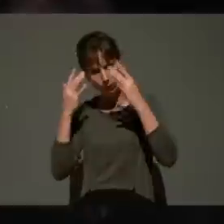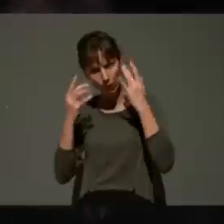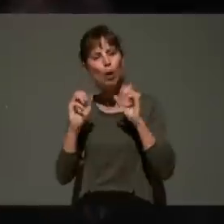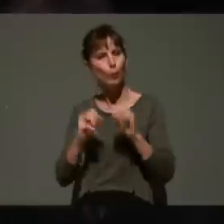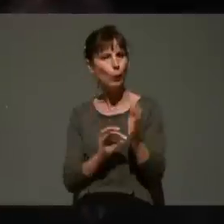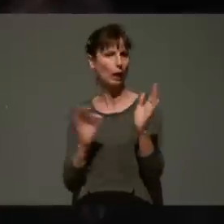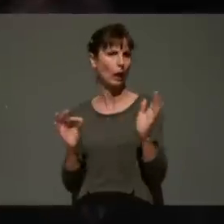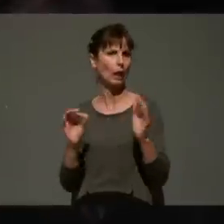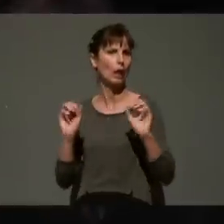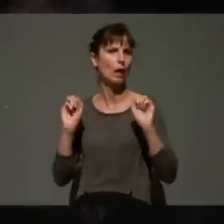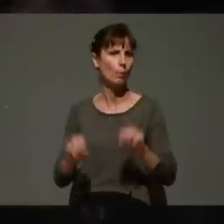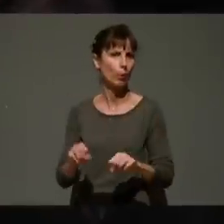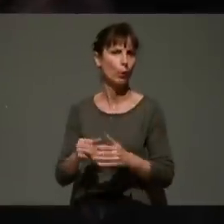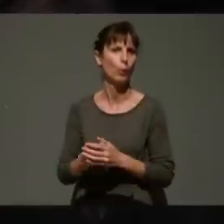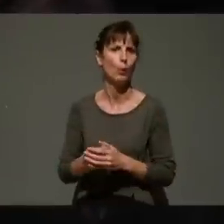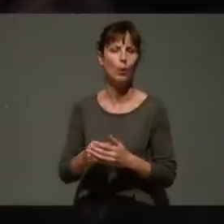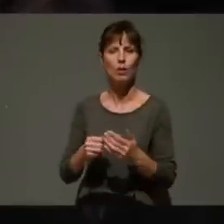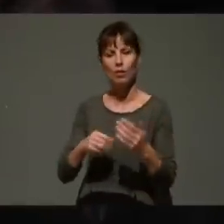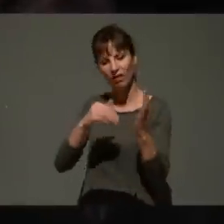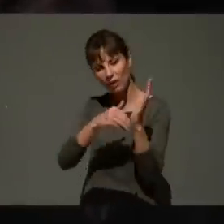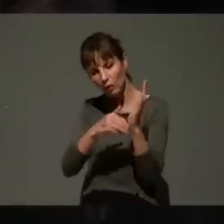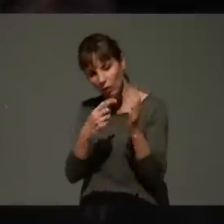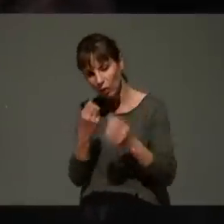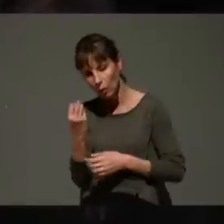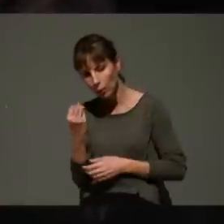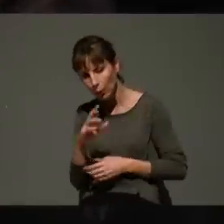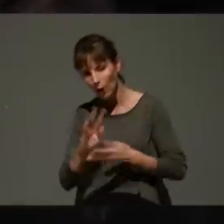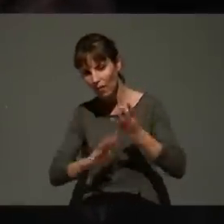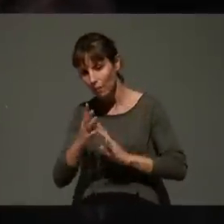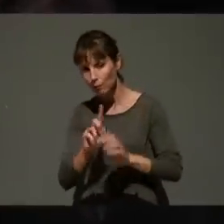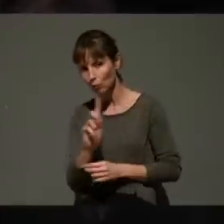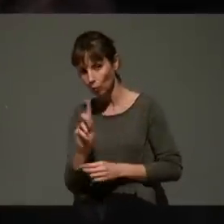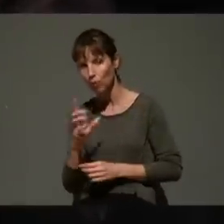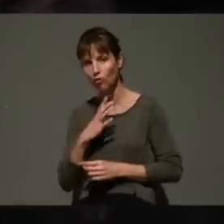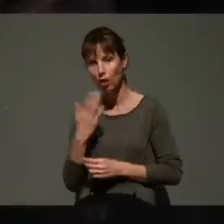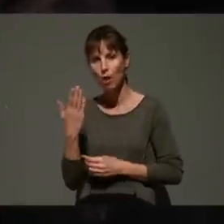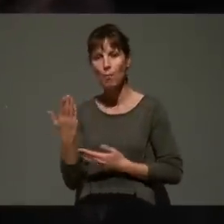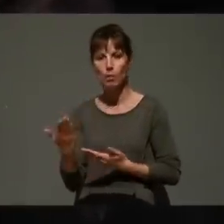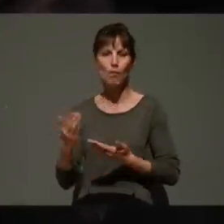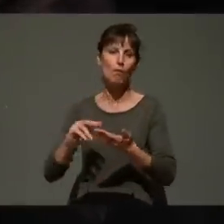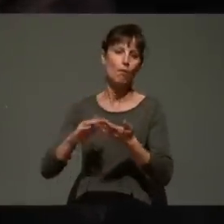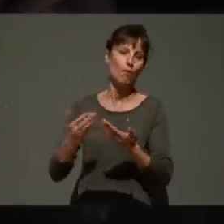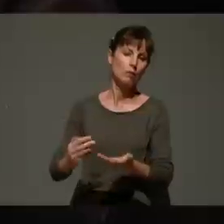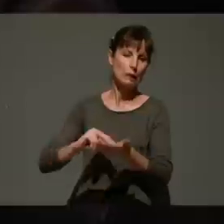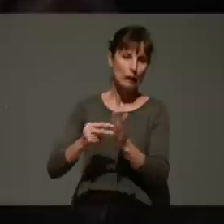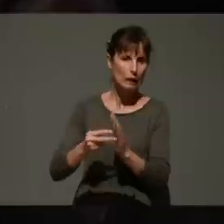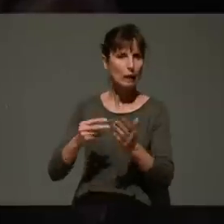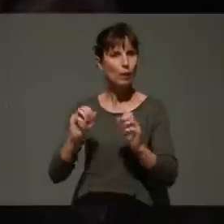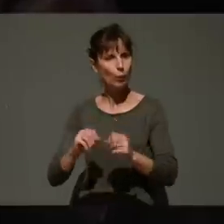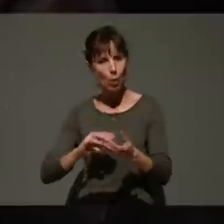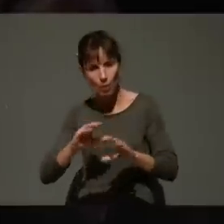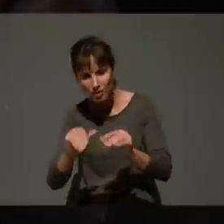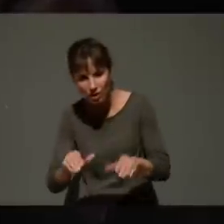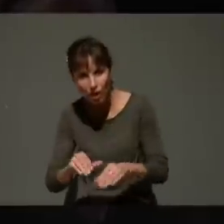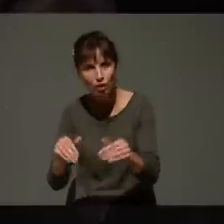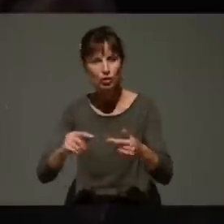On sait que ce n'est quasiment pas un phénomène inflammatoire. On a maintenant des techniques de massage, des techniques d'étirement et